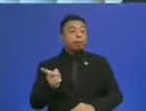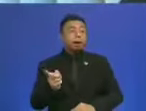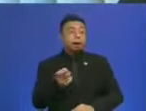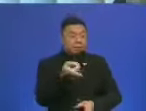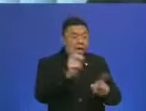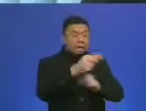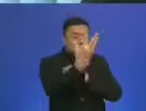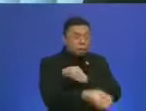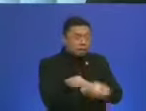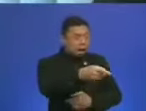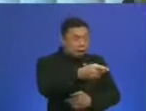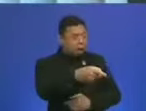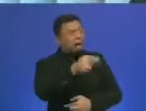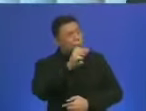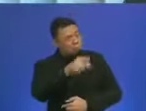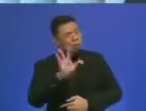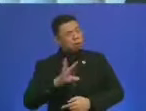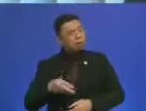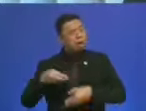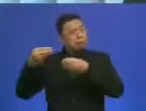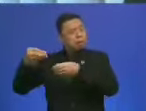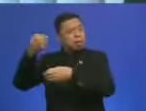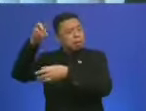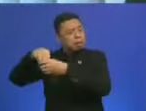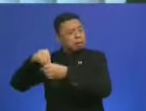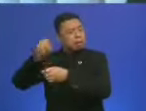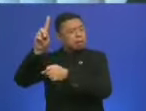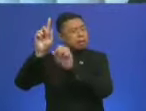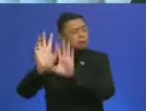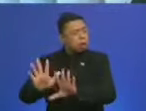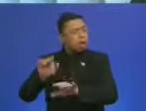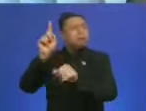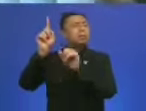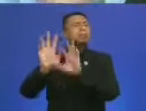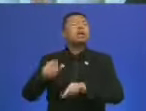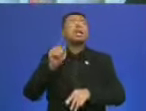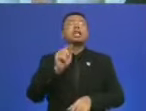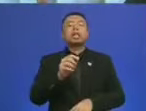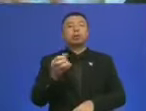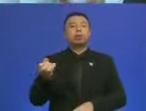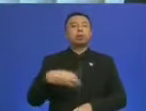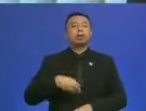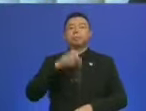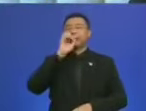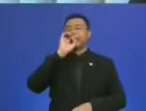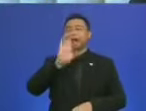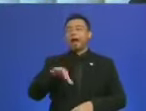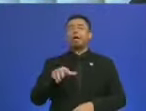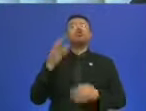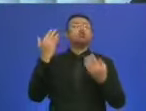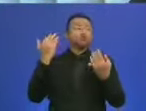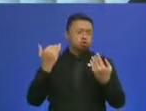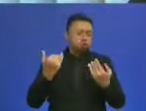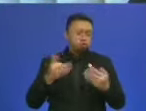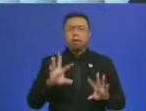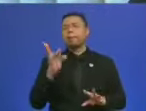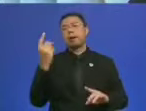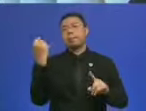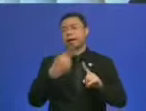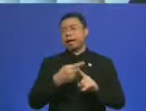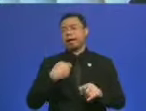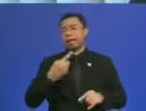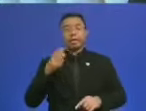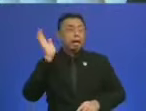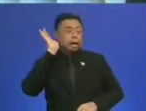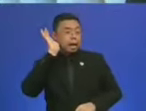nggak jadi miskin karena ada tidak memberi perpuluhan perempuan itu katanya ya dan itu sudah beberapa kali